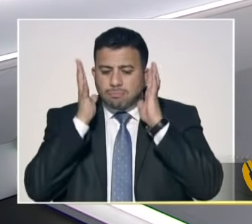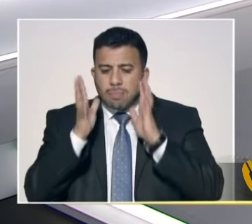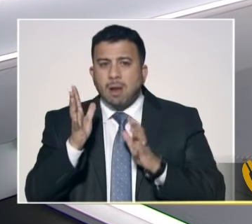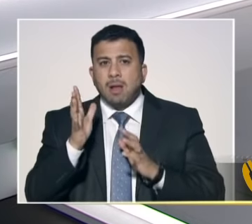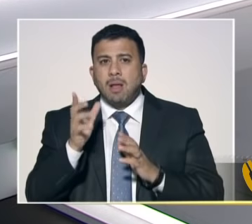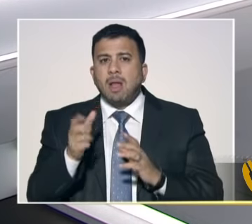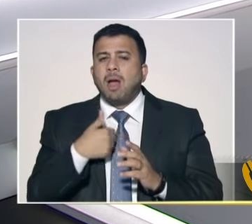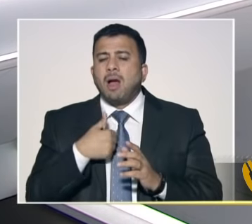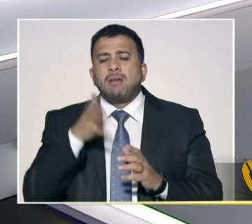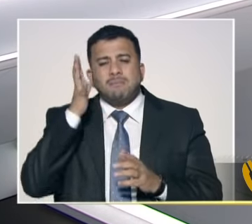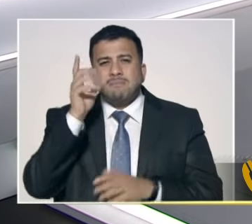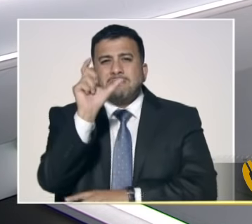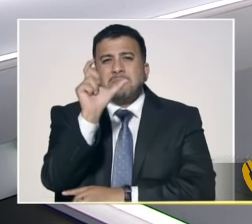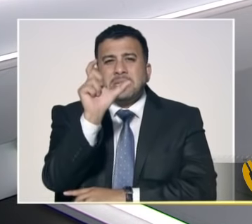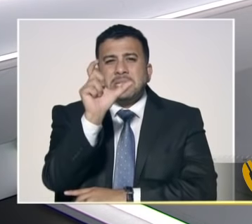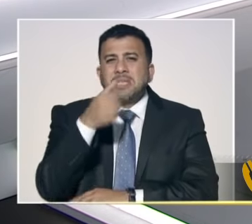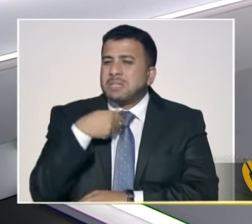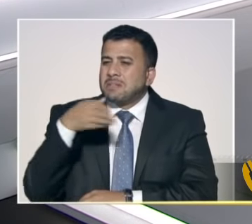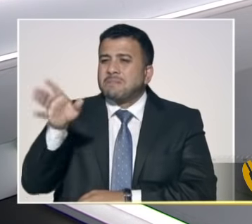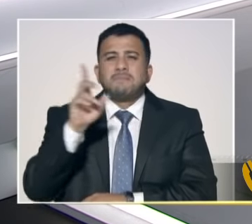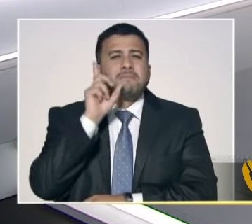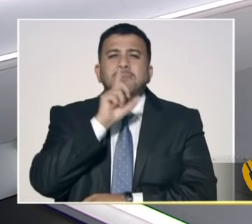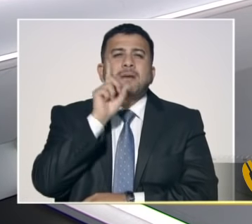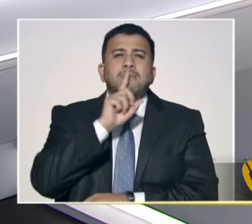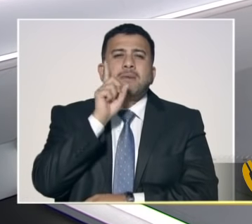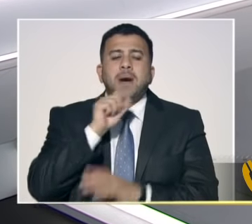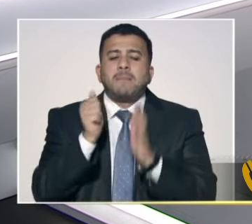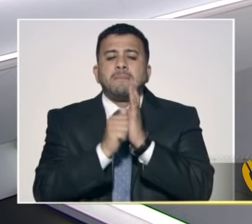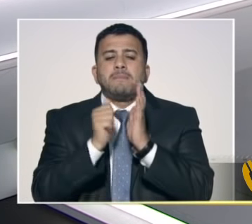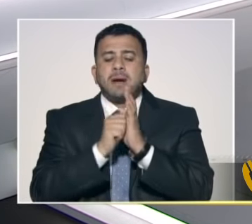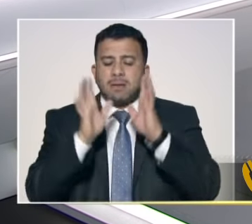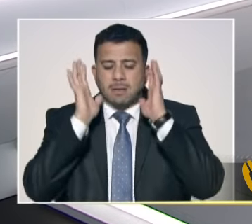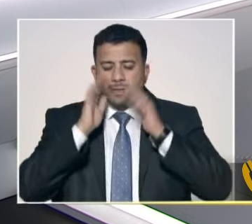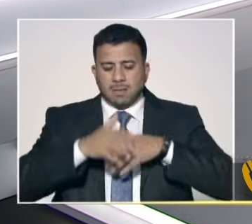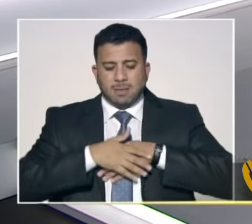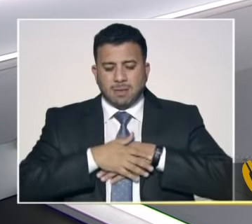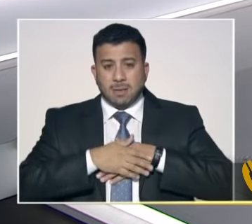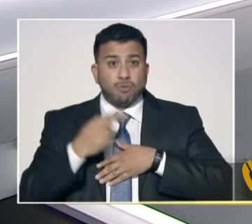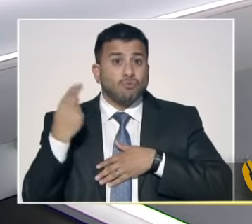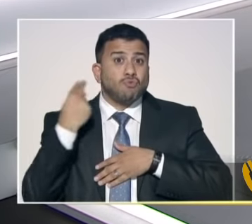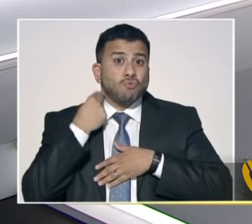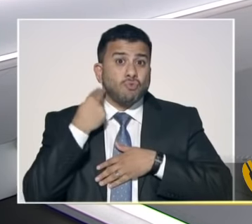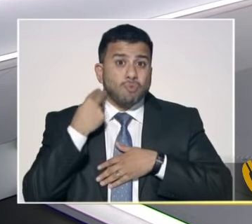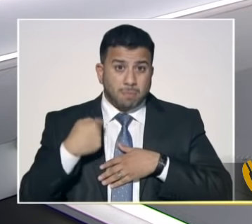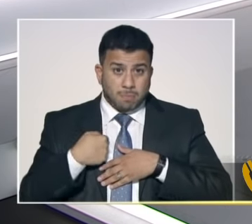البيت أو لا؟ إن شاء الله. شكرا يا شيخ. أهلا وسهلا.